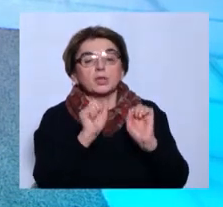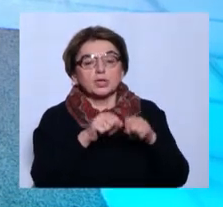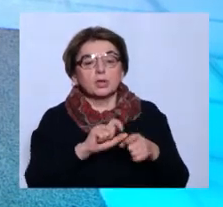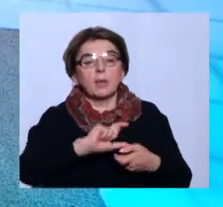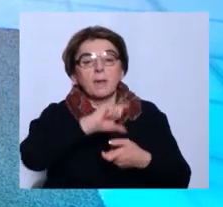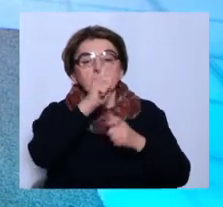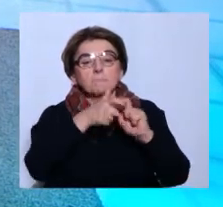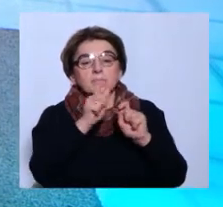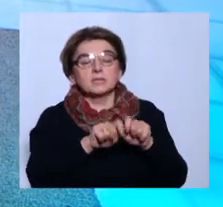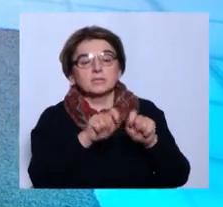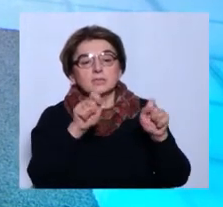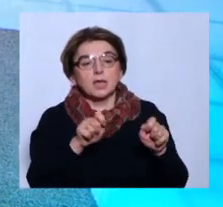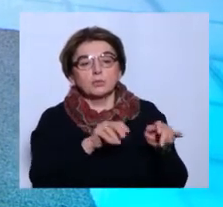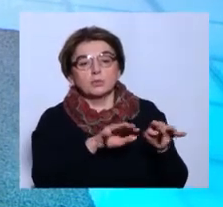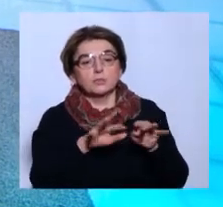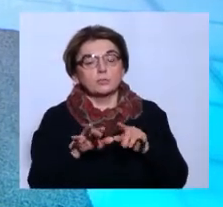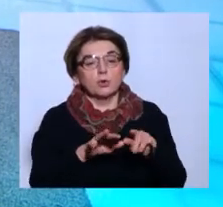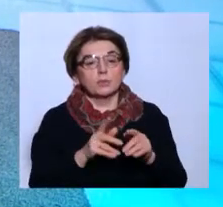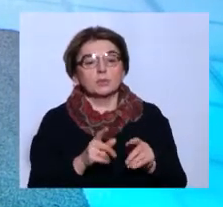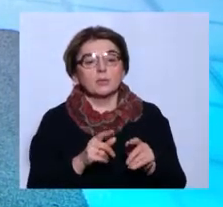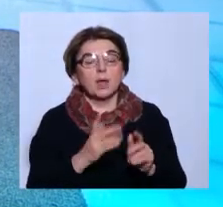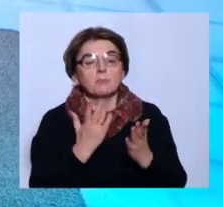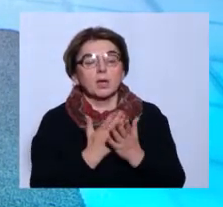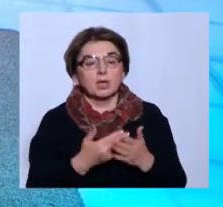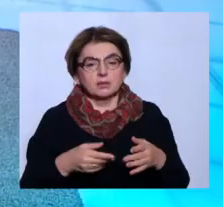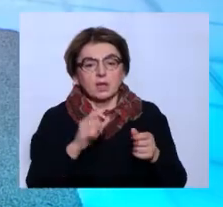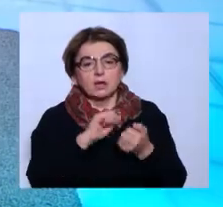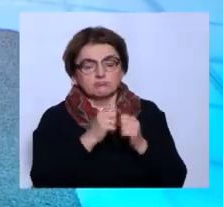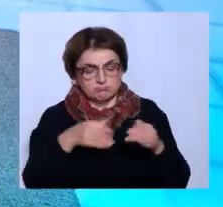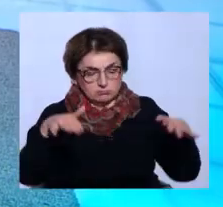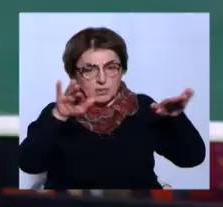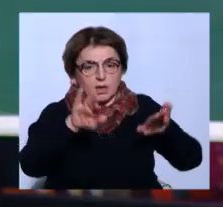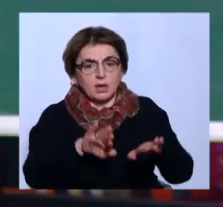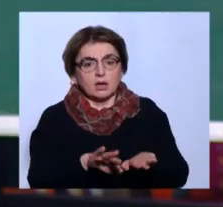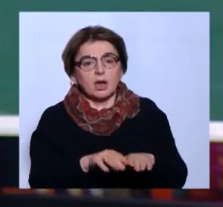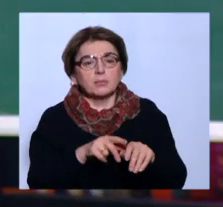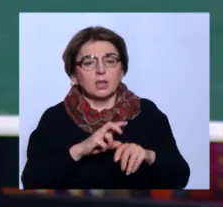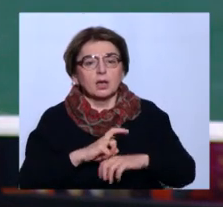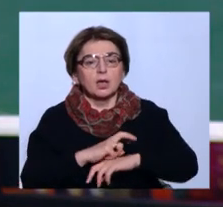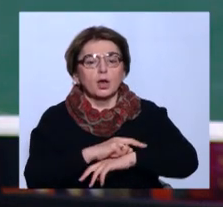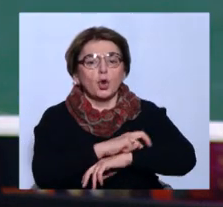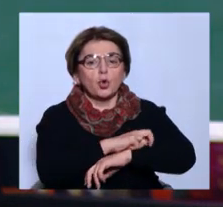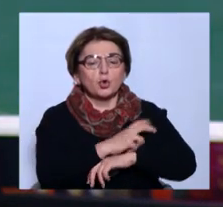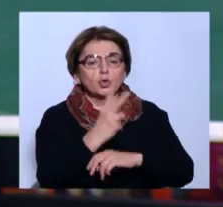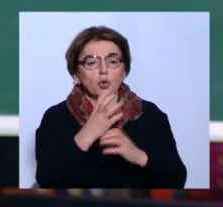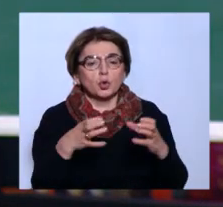პროცესი მიმდინარეობს, ან რაღაცა ხრამი გაჩნდა და დაუშვათ ლოკოკინების